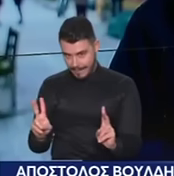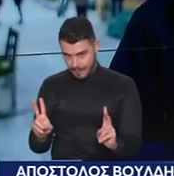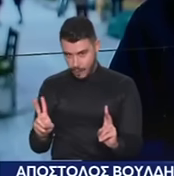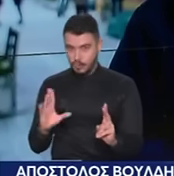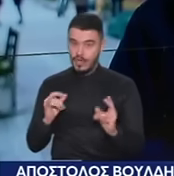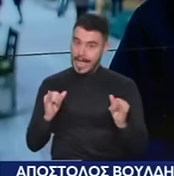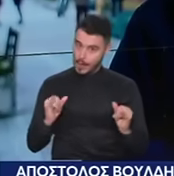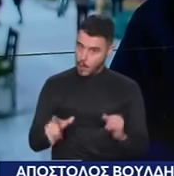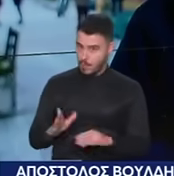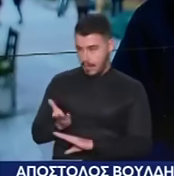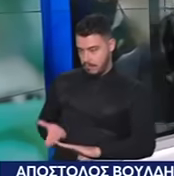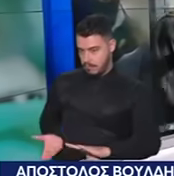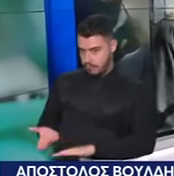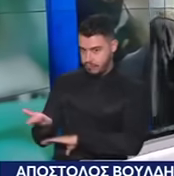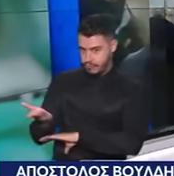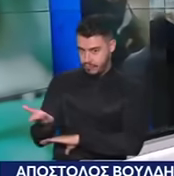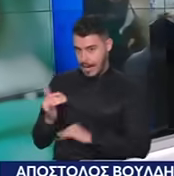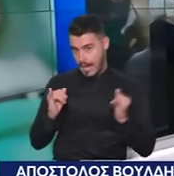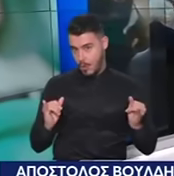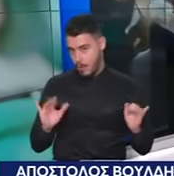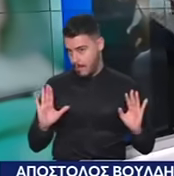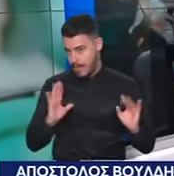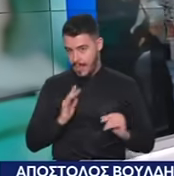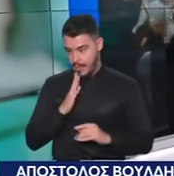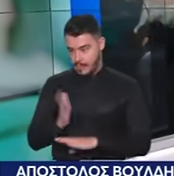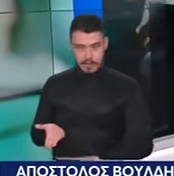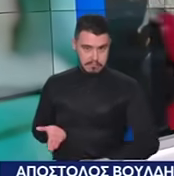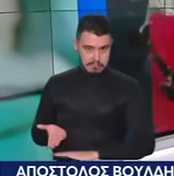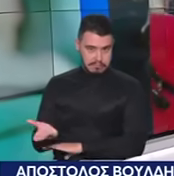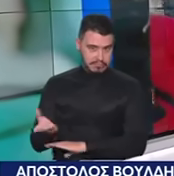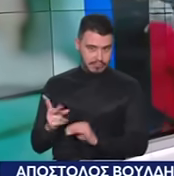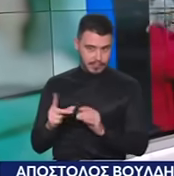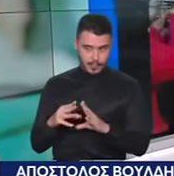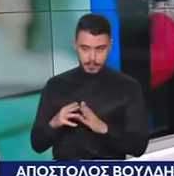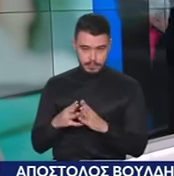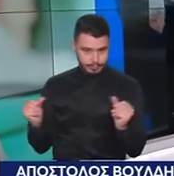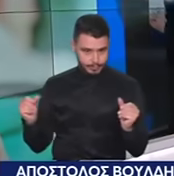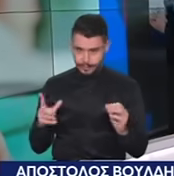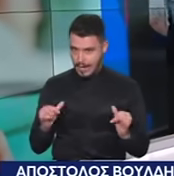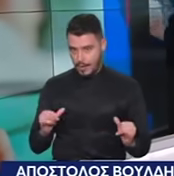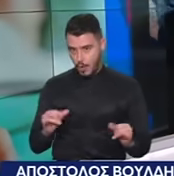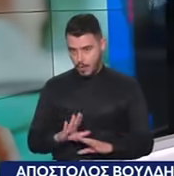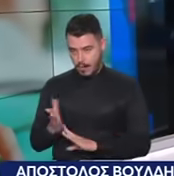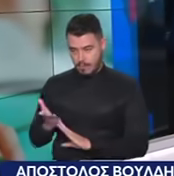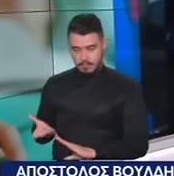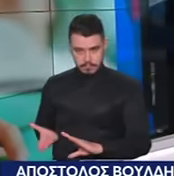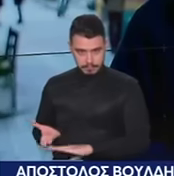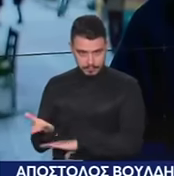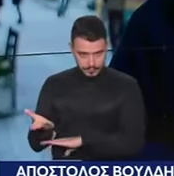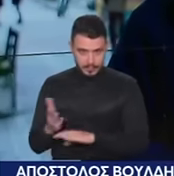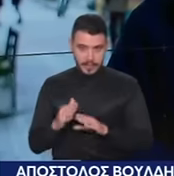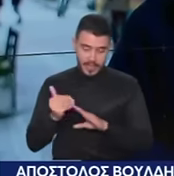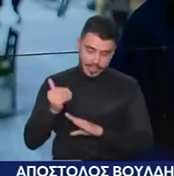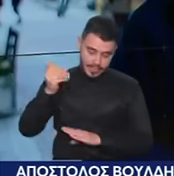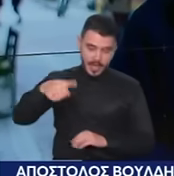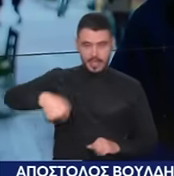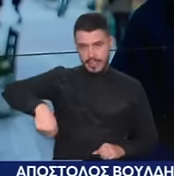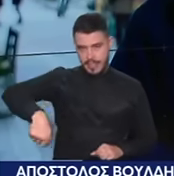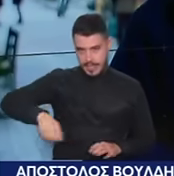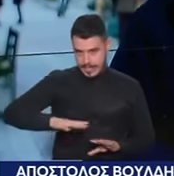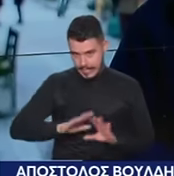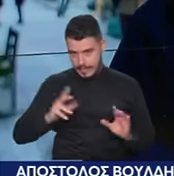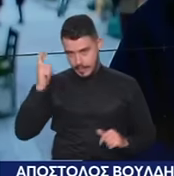είναι, με κατηγορία βαρύτατη, δεν κρίθηκε προσωρινά κρατούμενος και σε δίκη, ναι, θα πάει. Έτσι, για να μην.